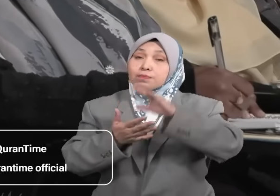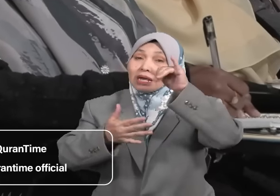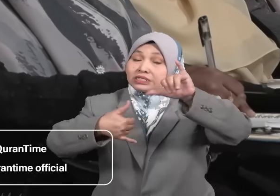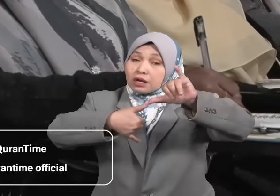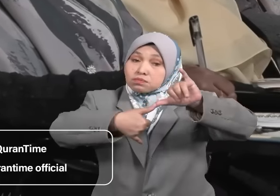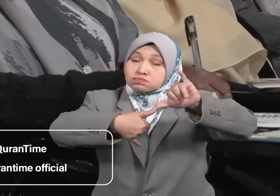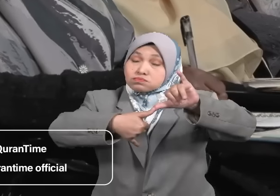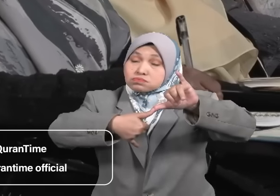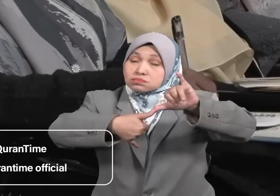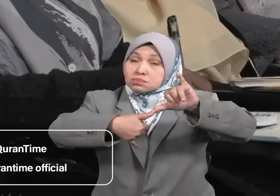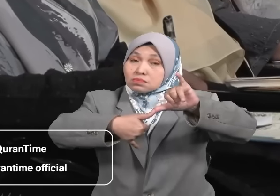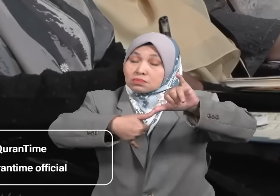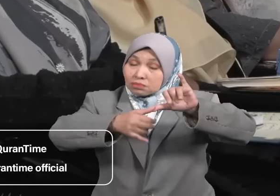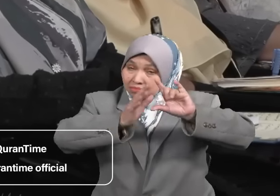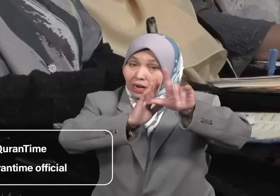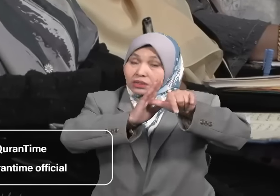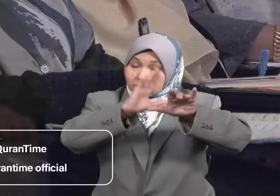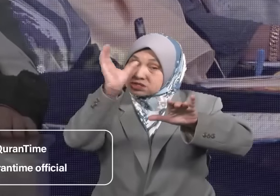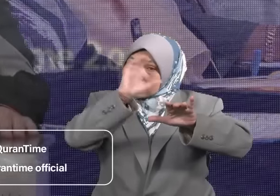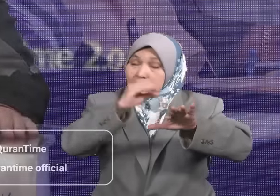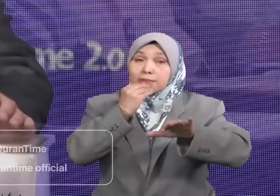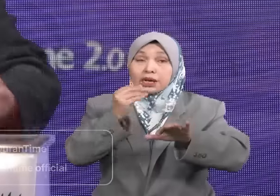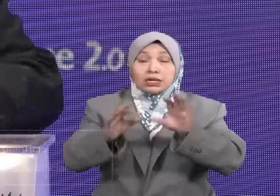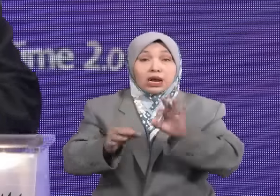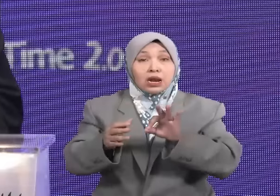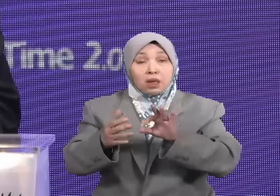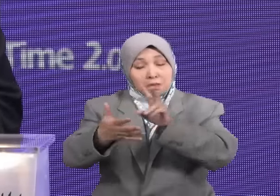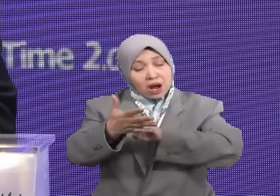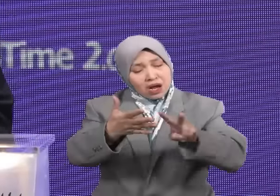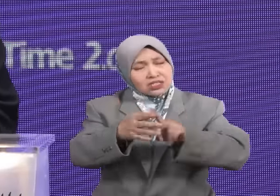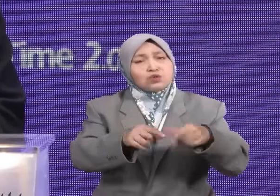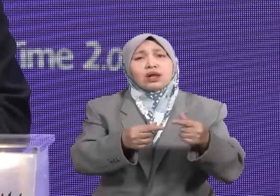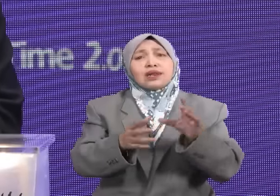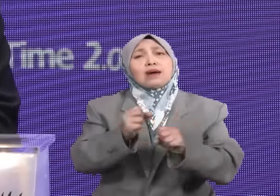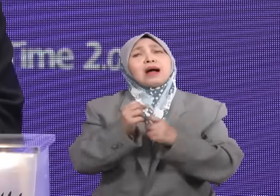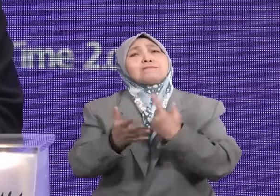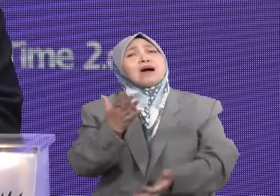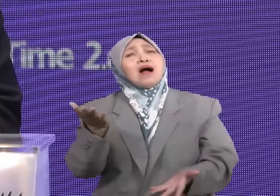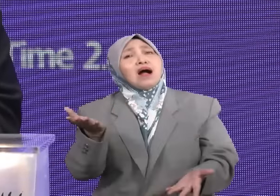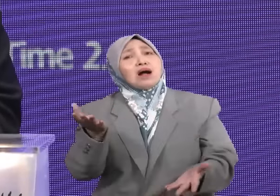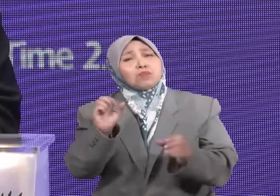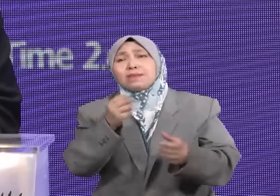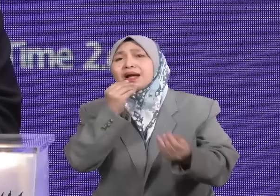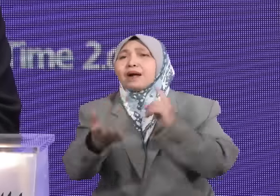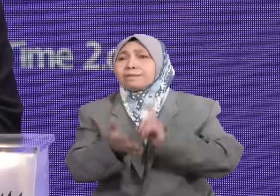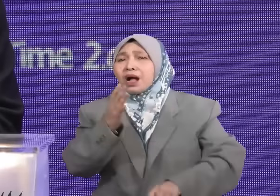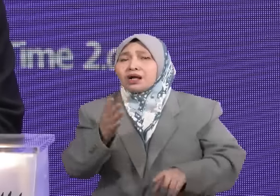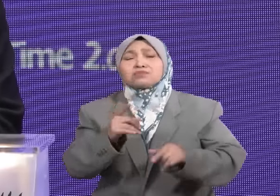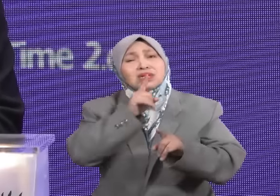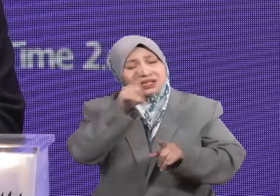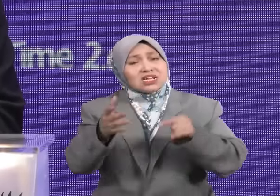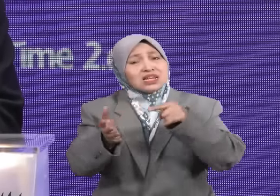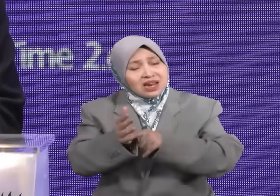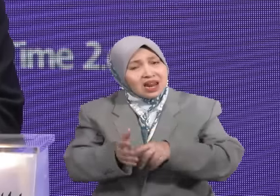kejuruteraan, nanti boleh cari makan. Kalau baca Quran ini dapat apa? Kan? Boleh makan apa? Padahal inilah nikmat